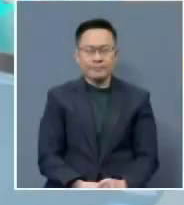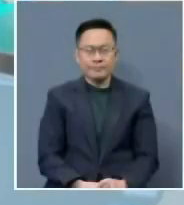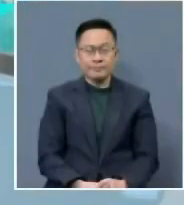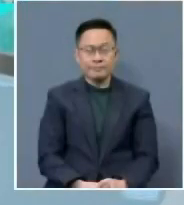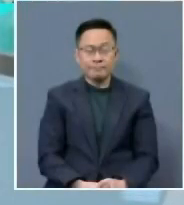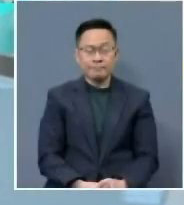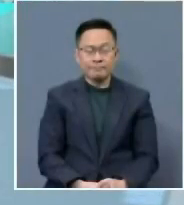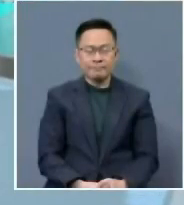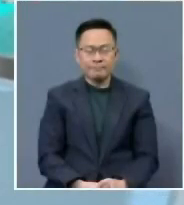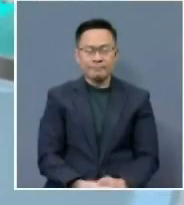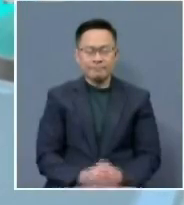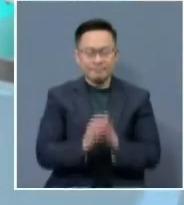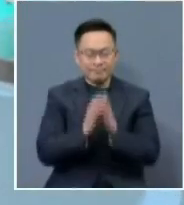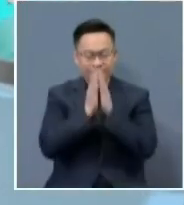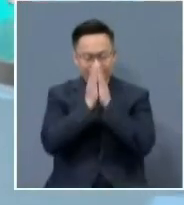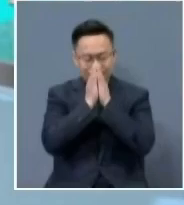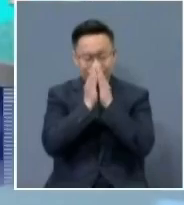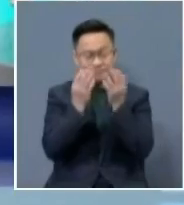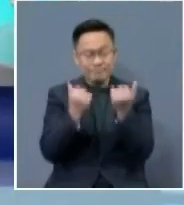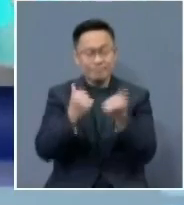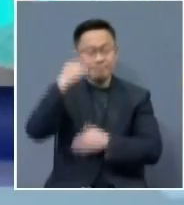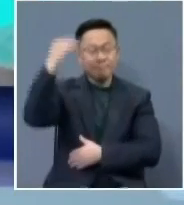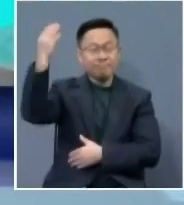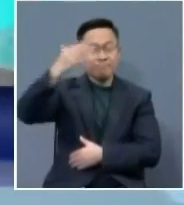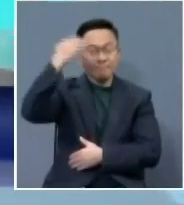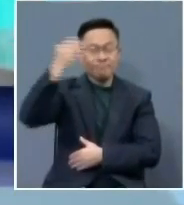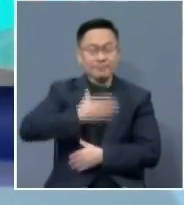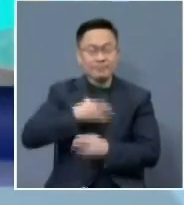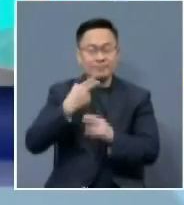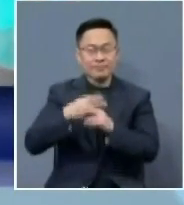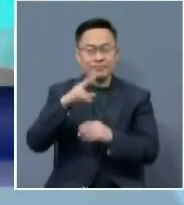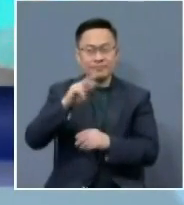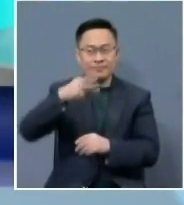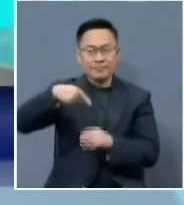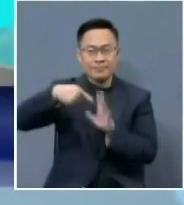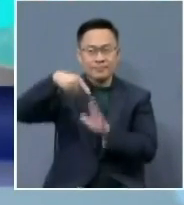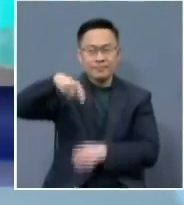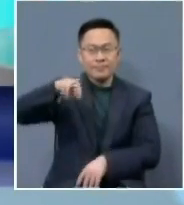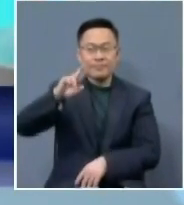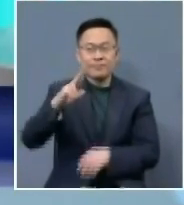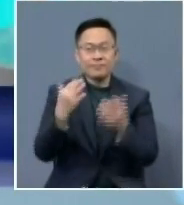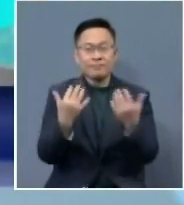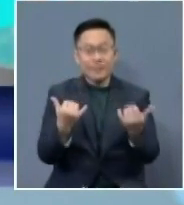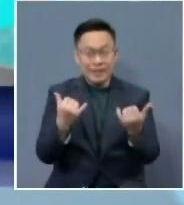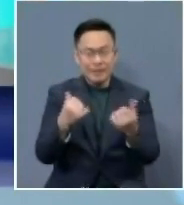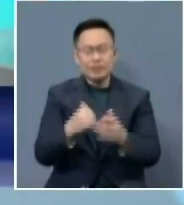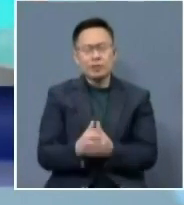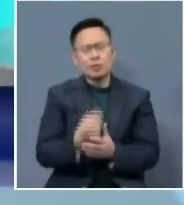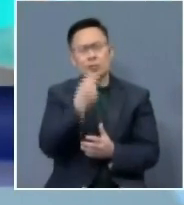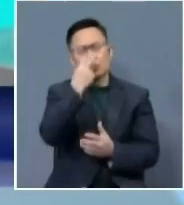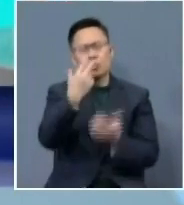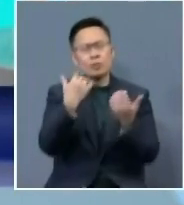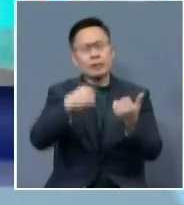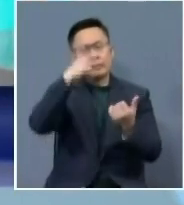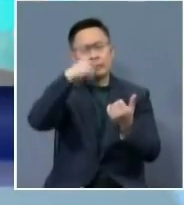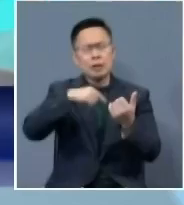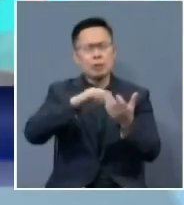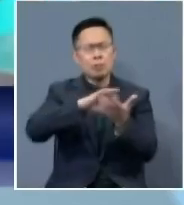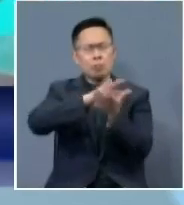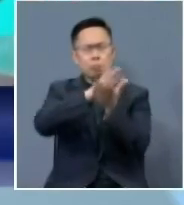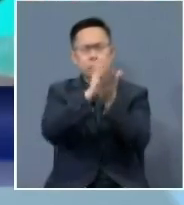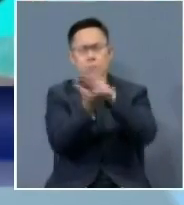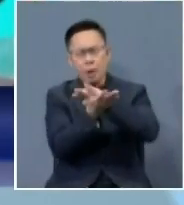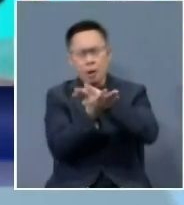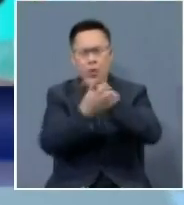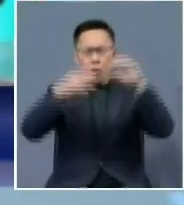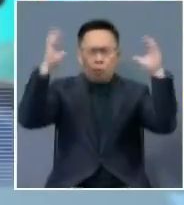สวัสดีค่ะคุณผู้ชมคะมาพบกับลมฟ้าพยากร์กับดิฉันนภาพรช่างกลและพี่บิ๊กไใจดีเช่นเคยค่ะช่วงนี้บ้านเราอากาศแปรปรวนค่ะมีฝน